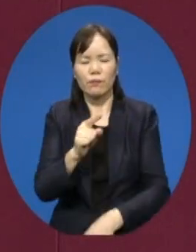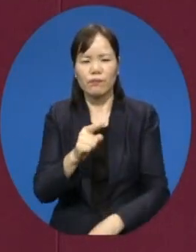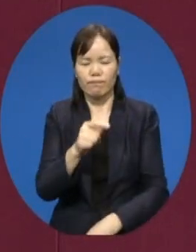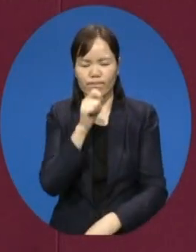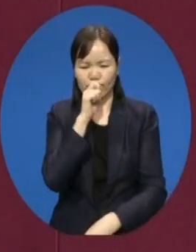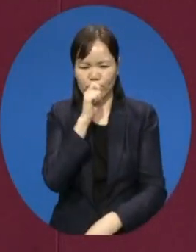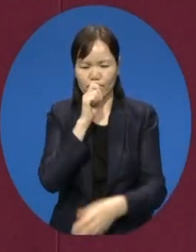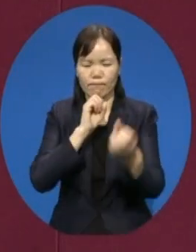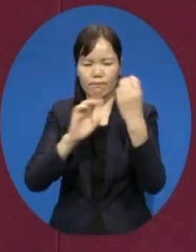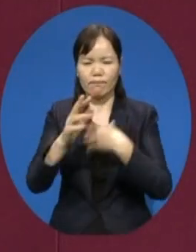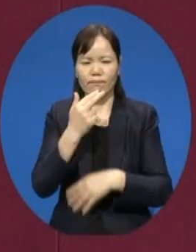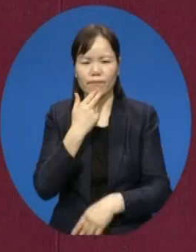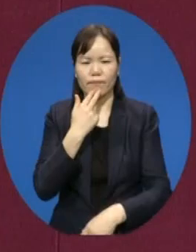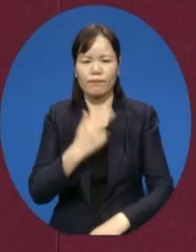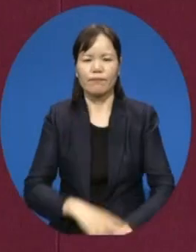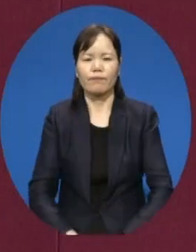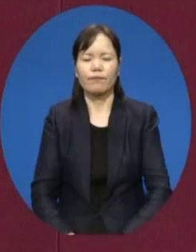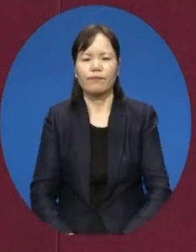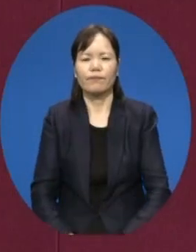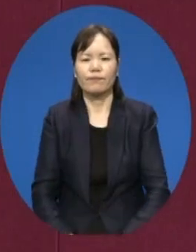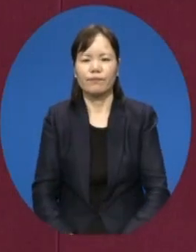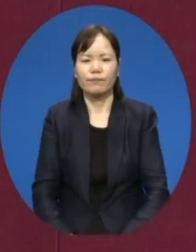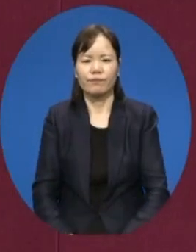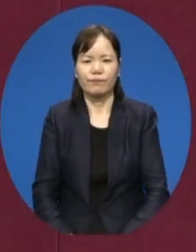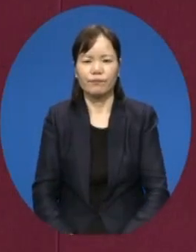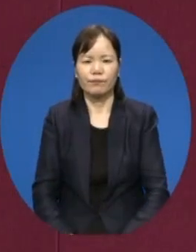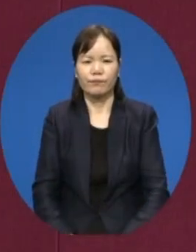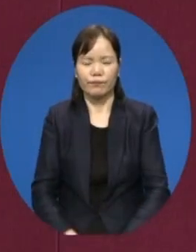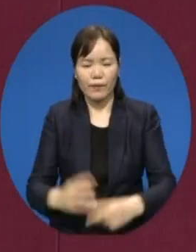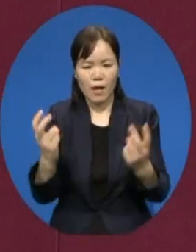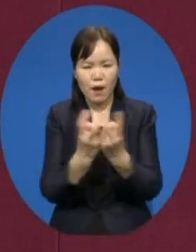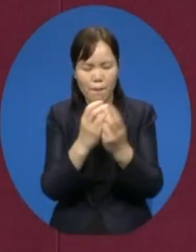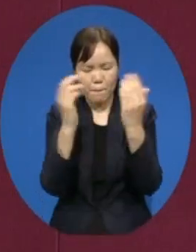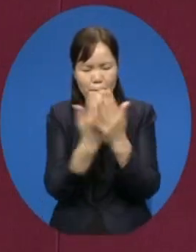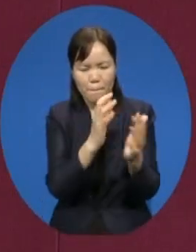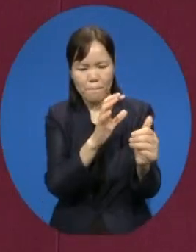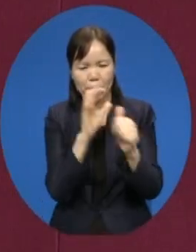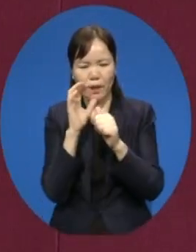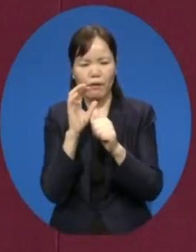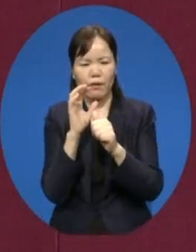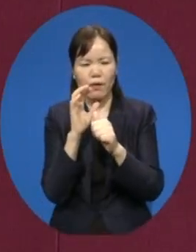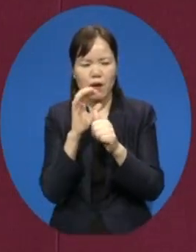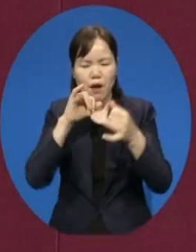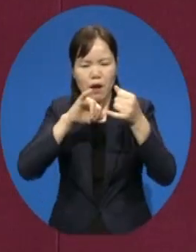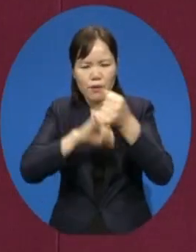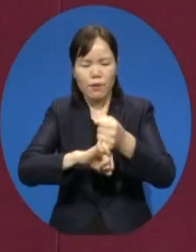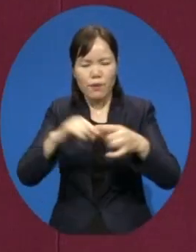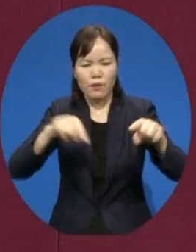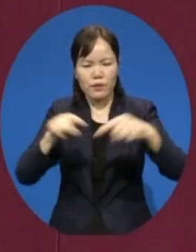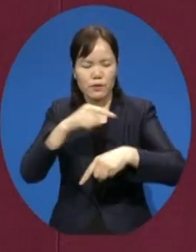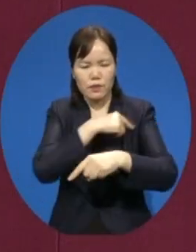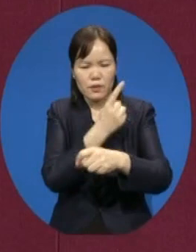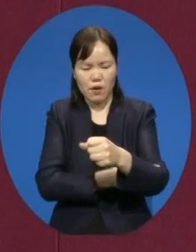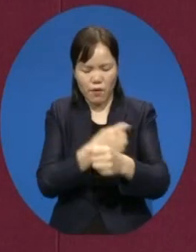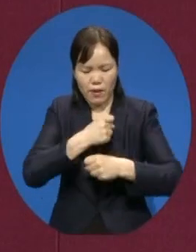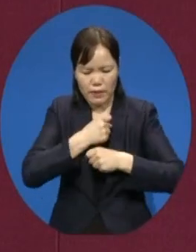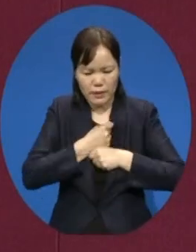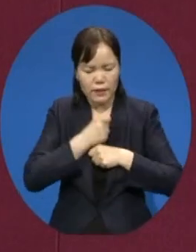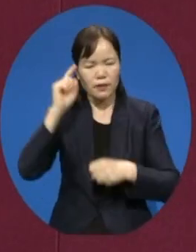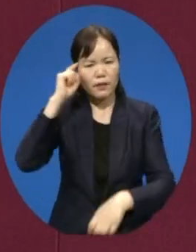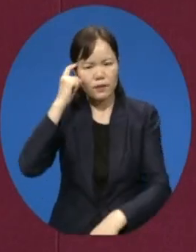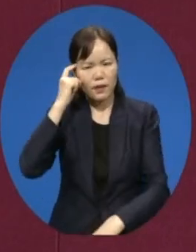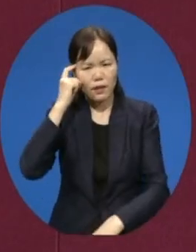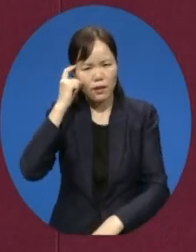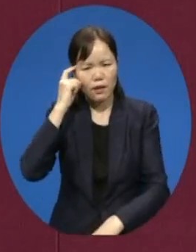묵묵보다 요지부동입니다. 수단과 방법을 가리지 않고 반드시 정권을 사수하겠다는 생각이신지